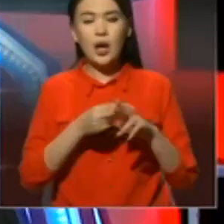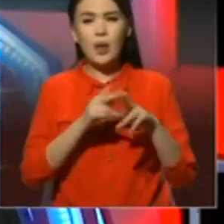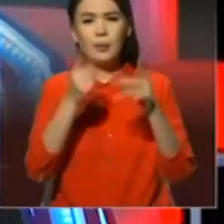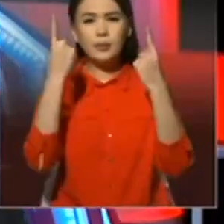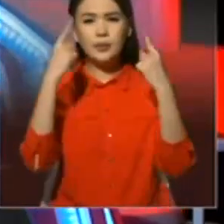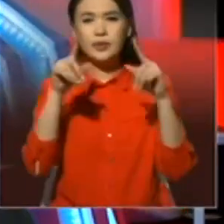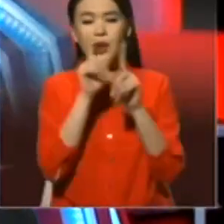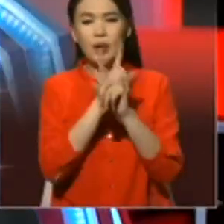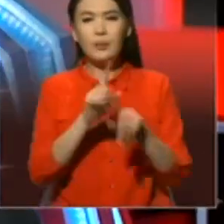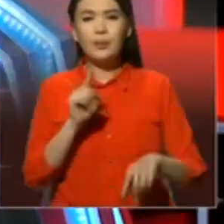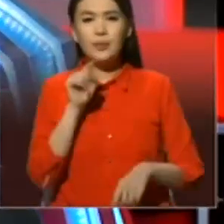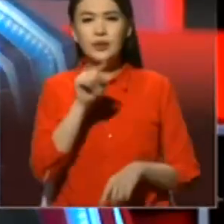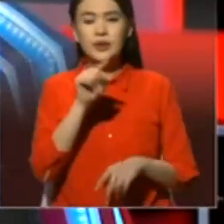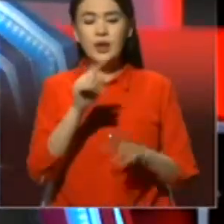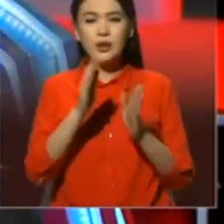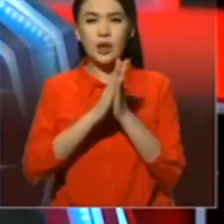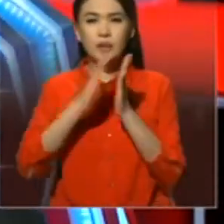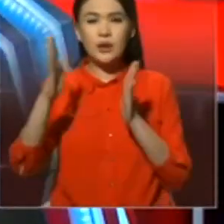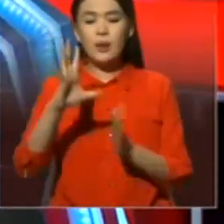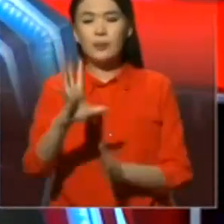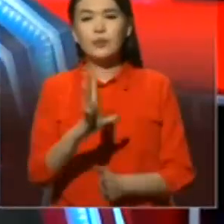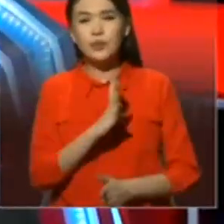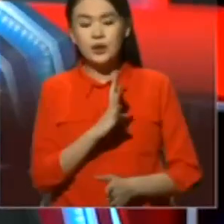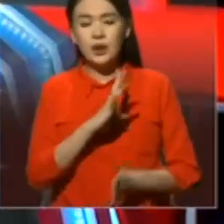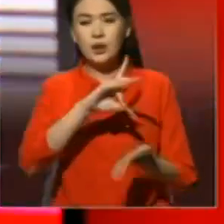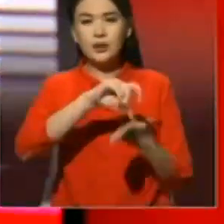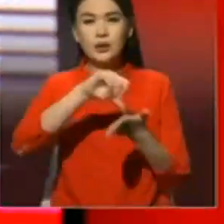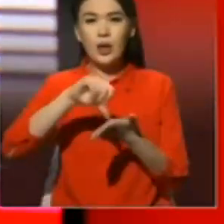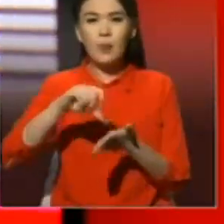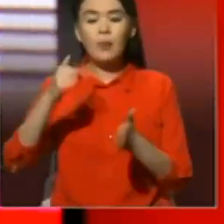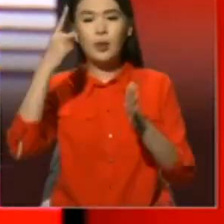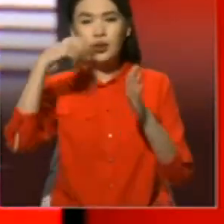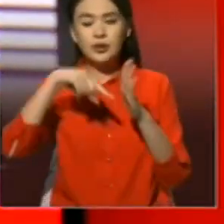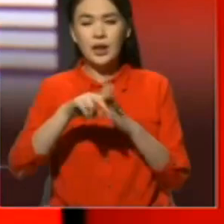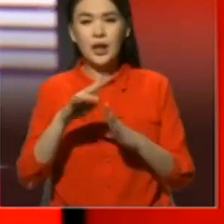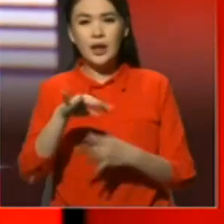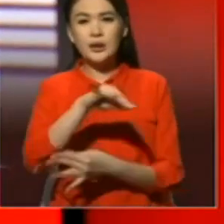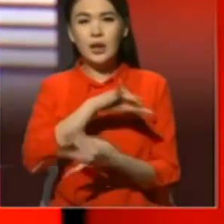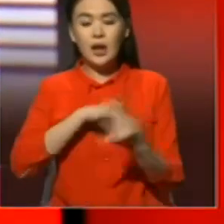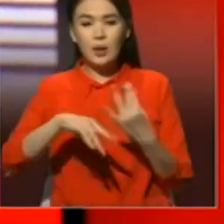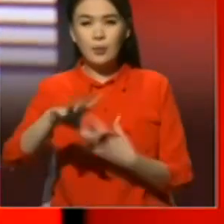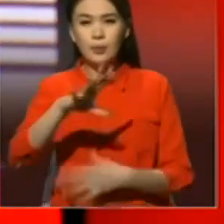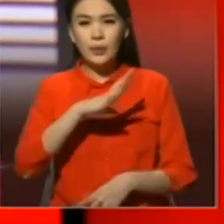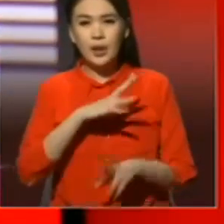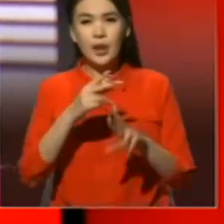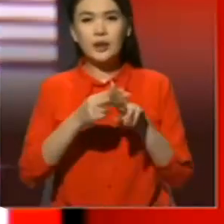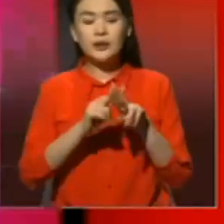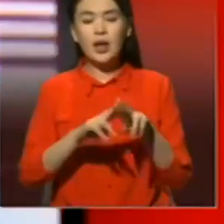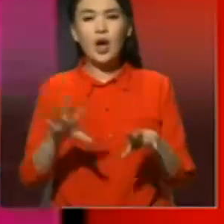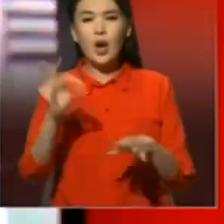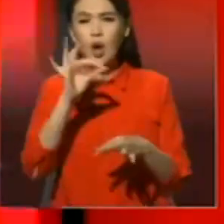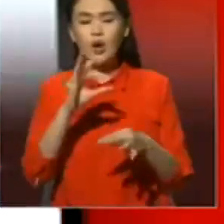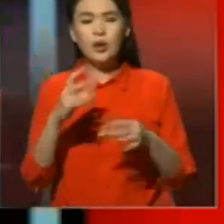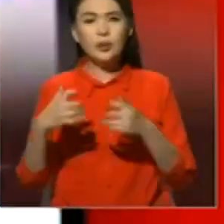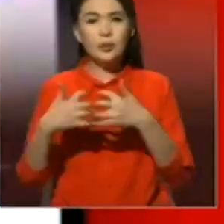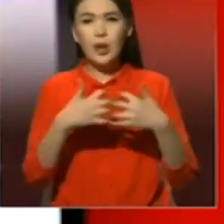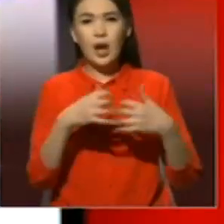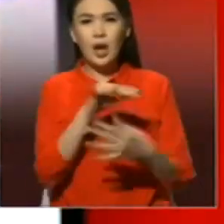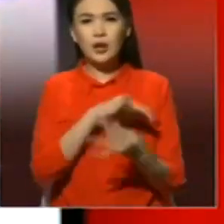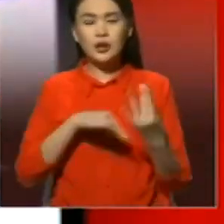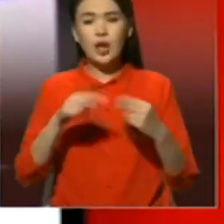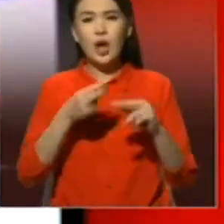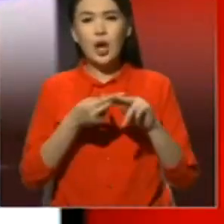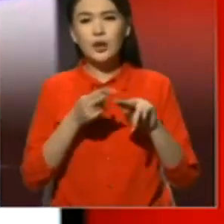Ол мыңнан астам делегат қатысты. Одан бөлек мысалға панельдік пікірталас ұйымдастырылды. Әлшен Мырза, осы пікірталастарда негізінен